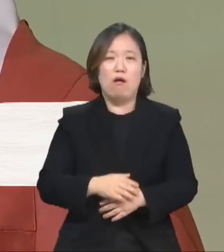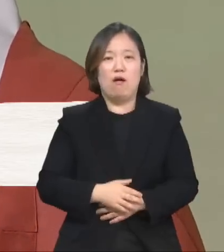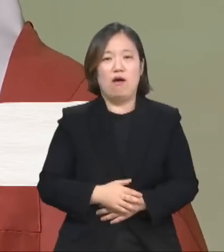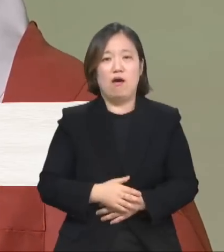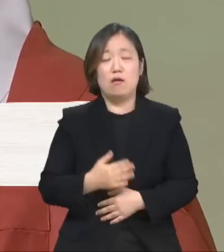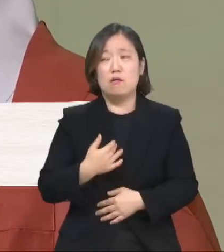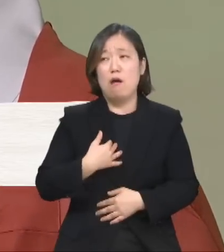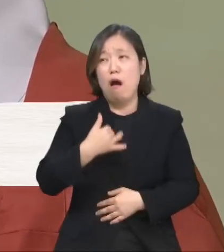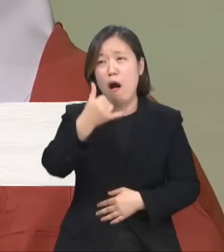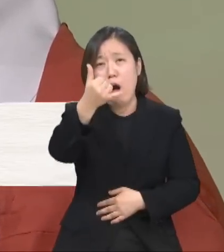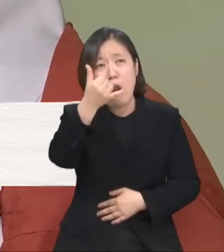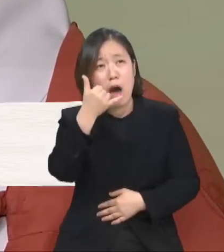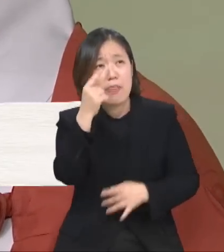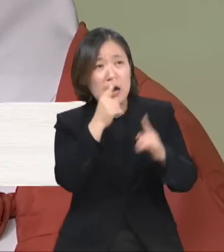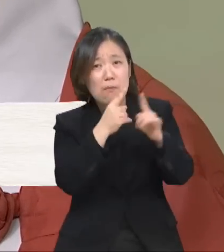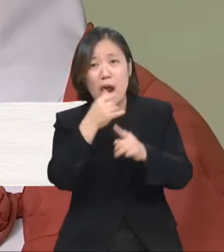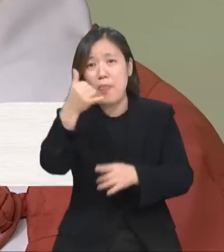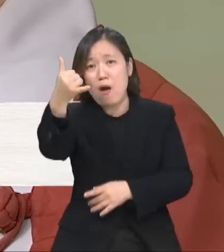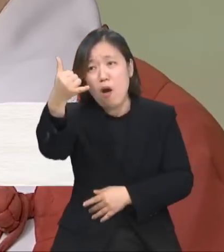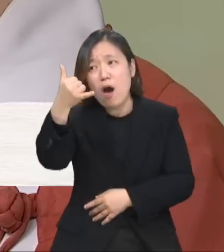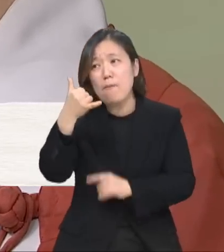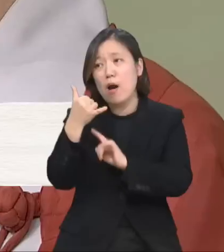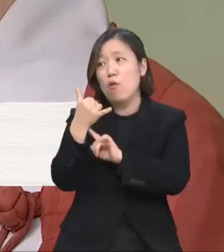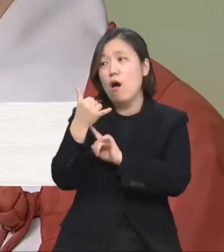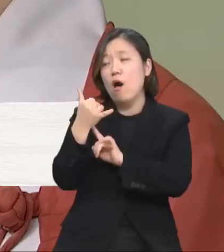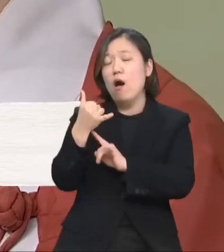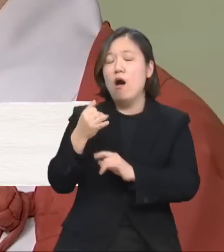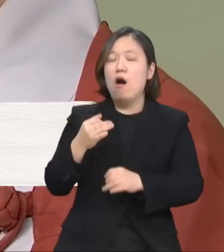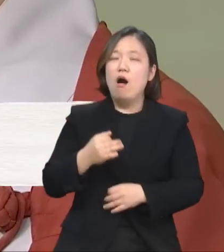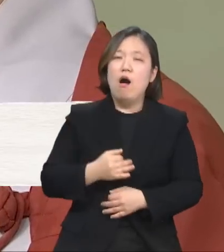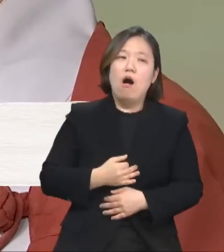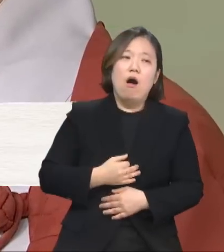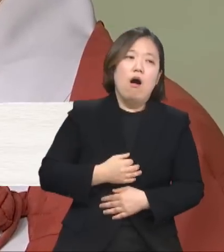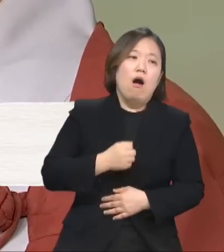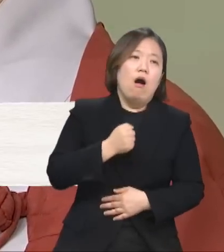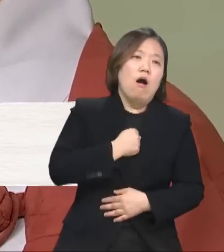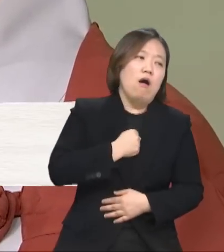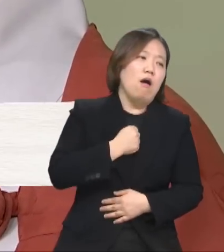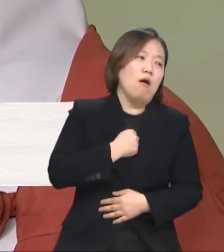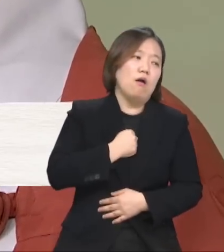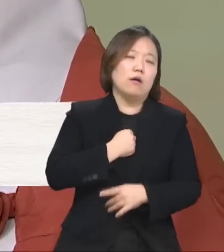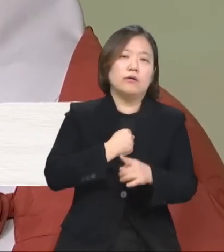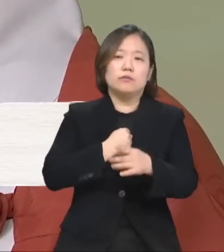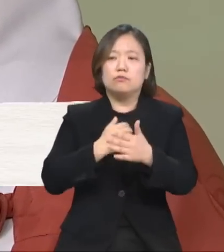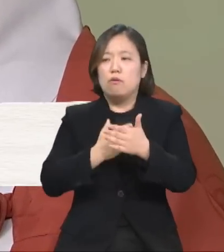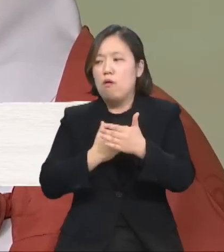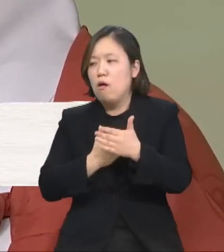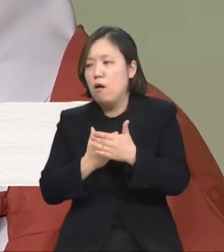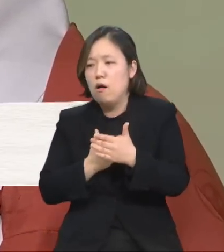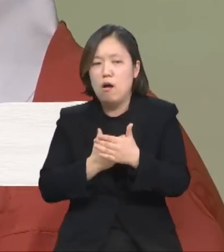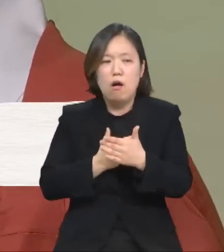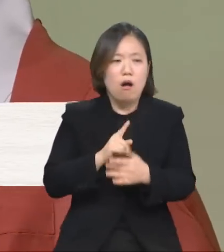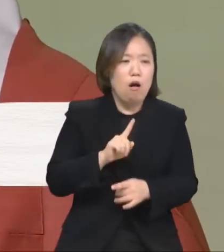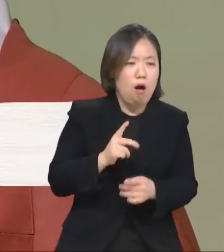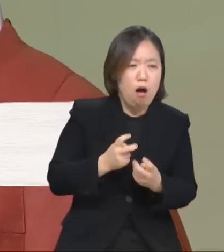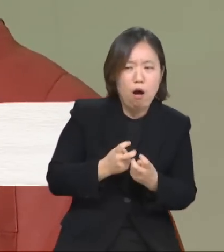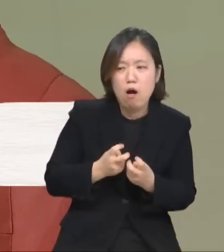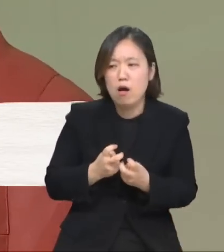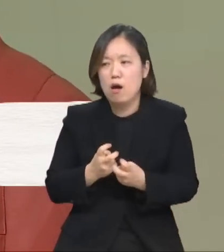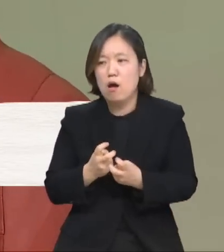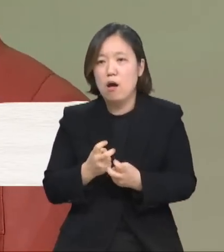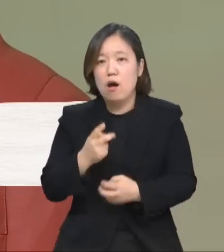연락을 받고서 앞이 캄캄하고 심장이 뛰어 벌벌 떨리고 남편은